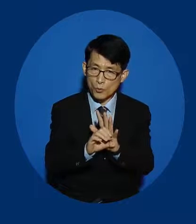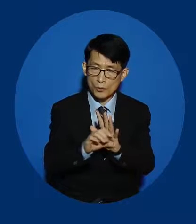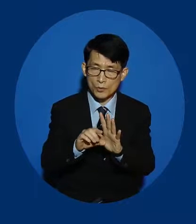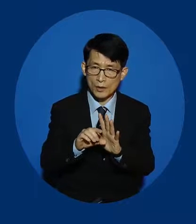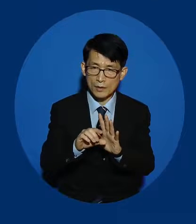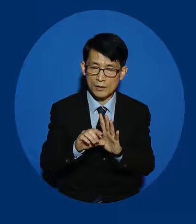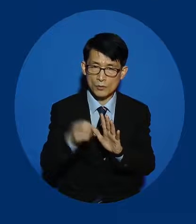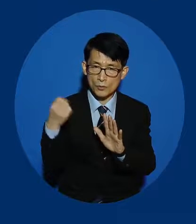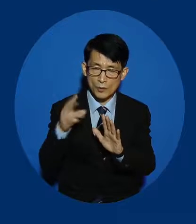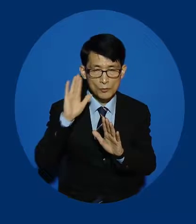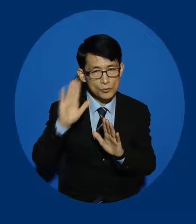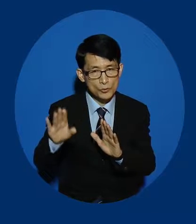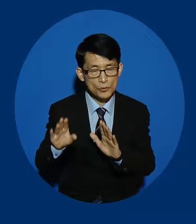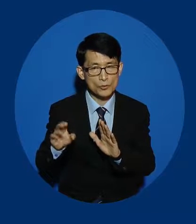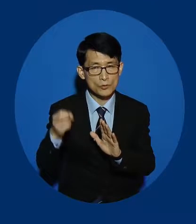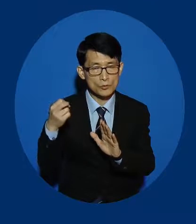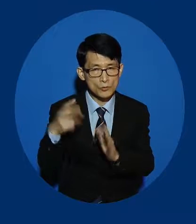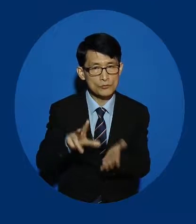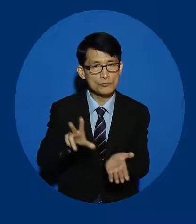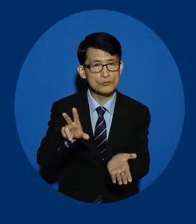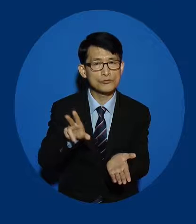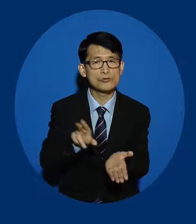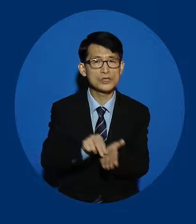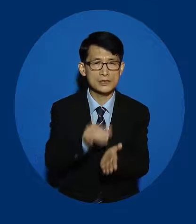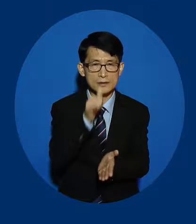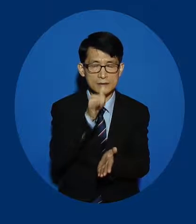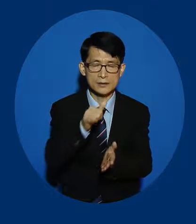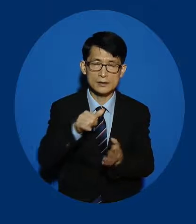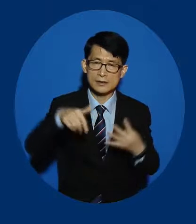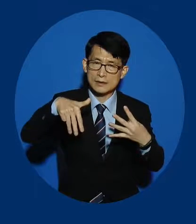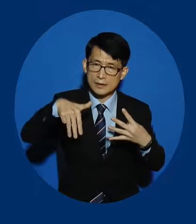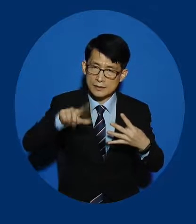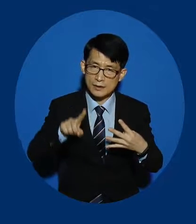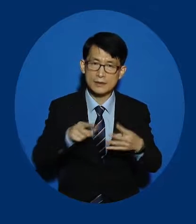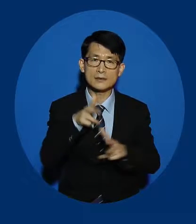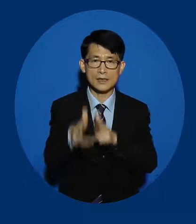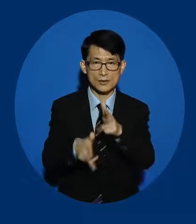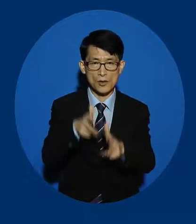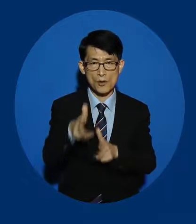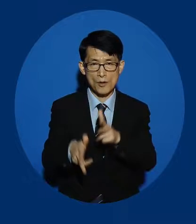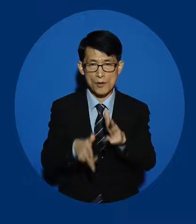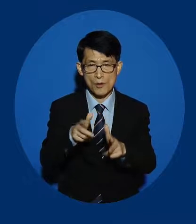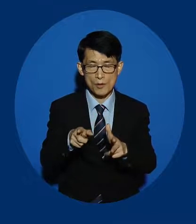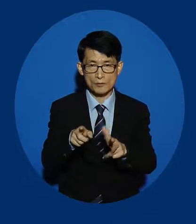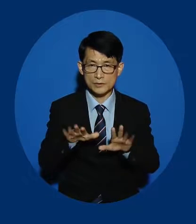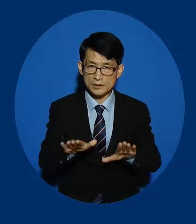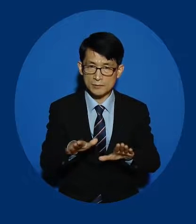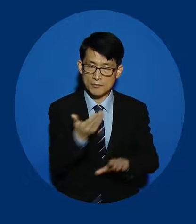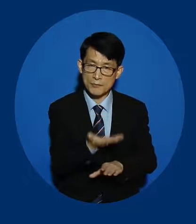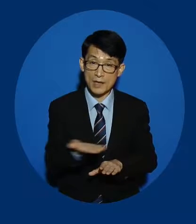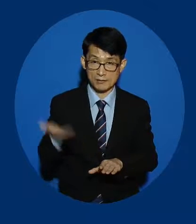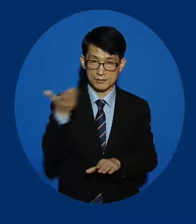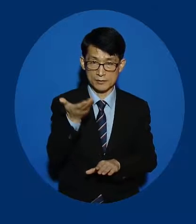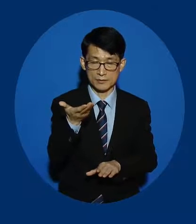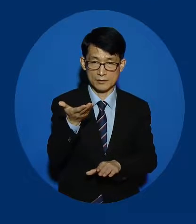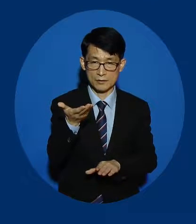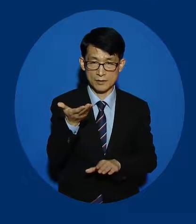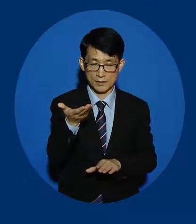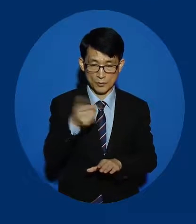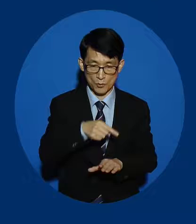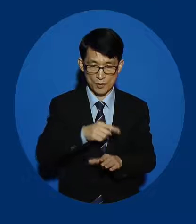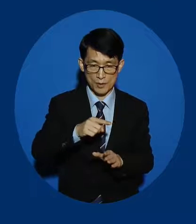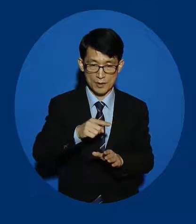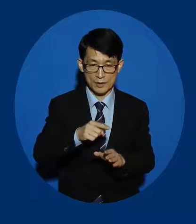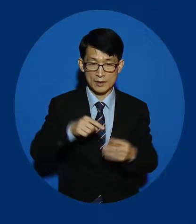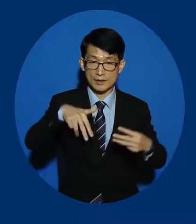대변되는 사회 변화에 있어서 특히 4차 산업이란 그 사회 이 혁명기에 와 있잖아요. 이제 전환기가 있는데 전환기에서